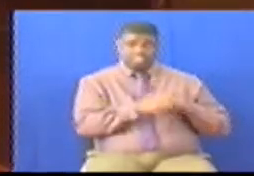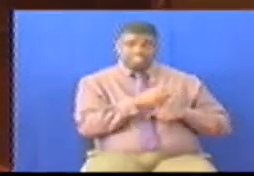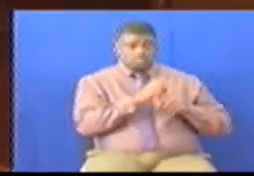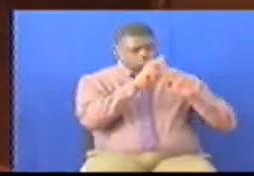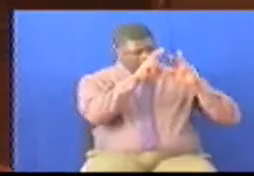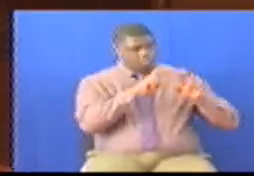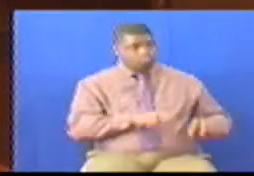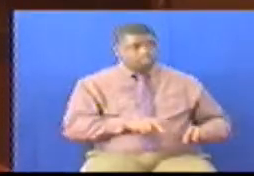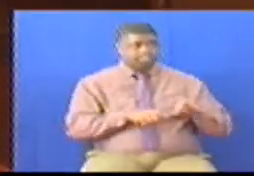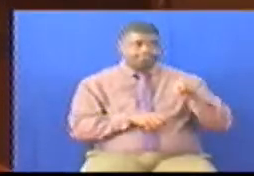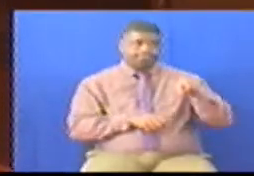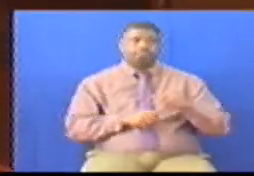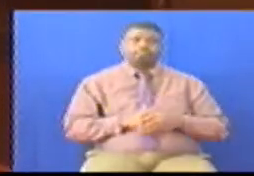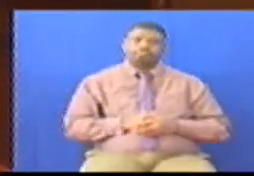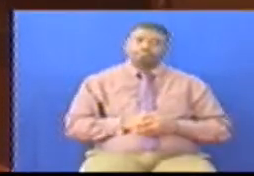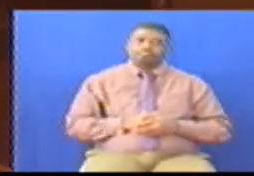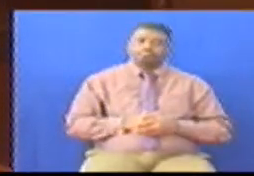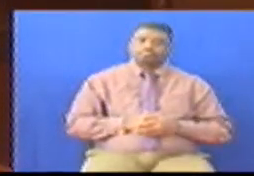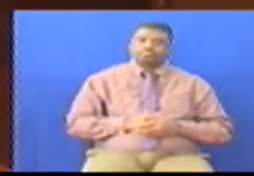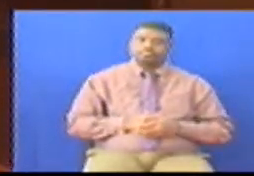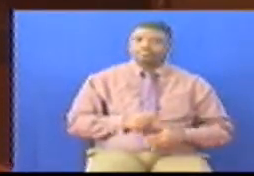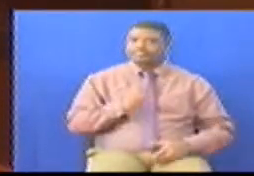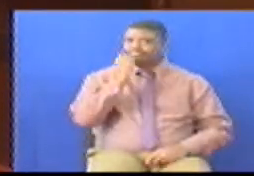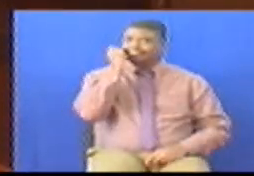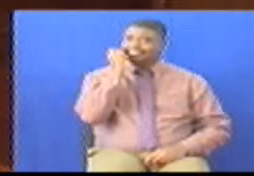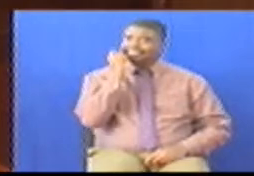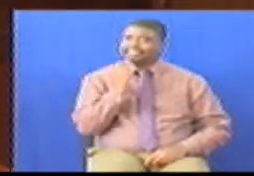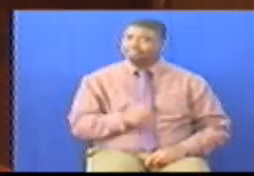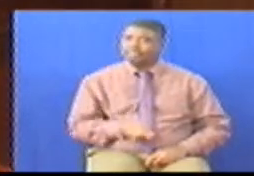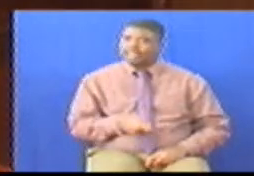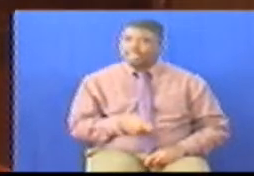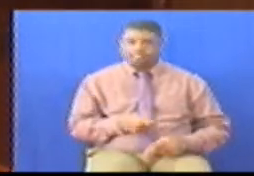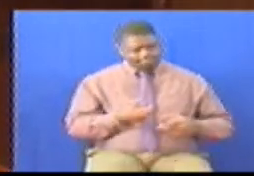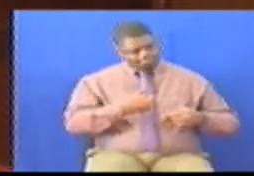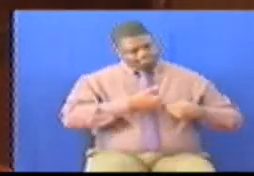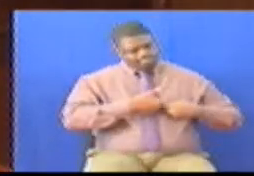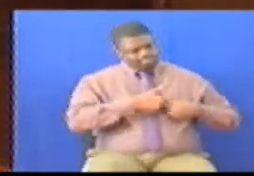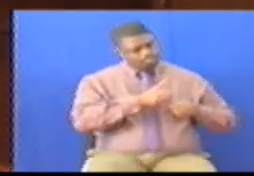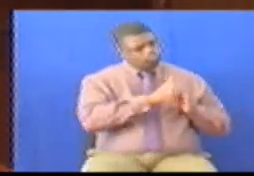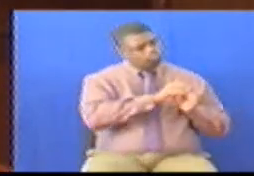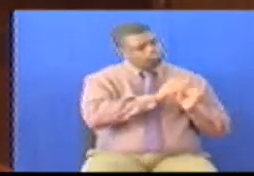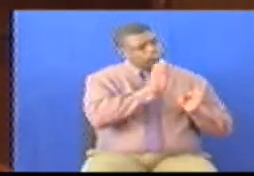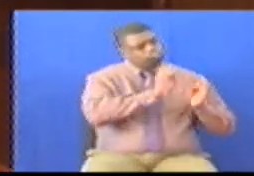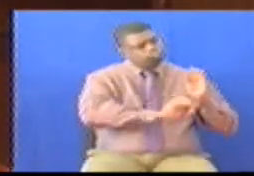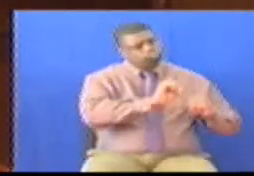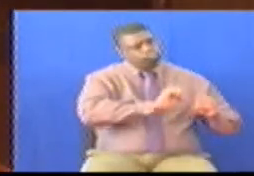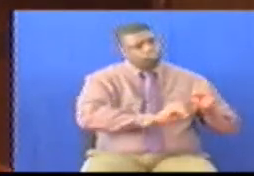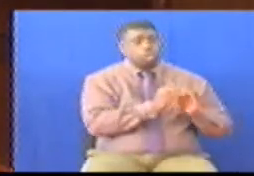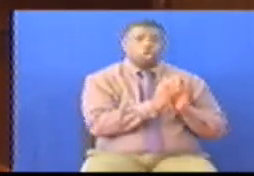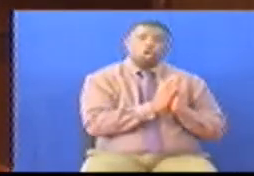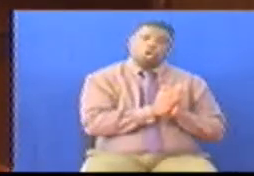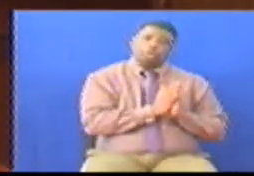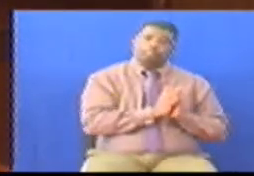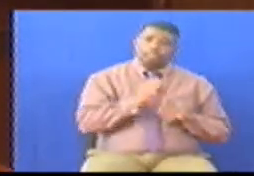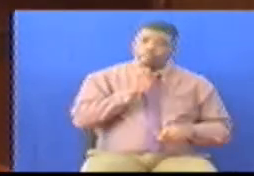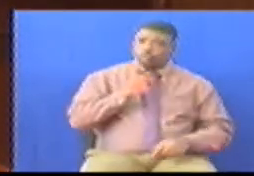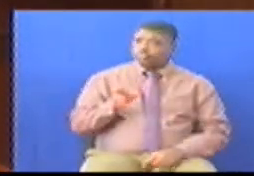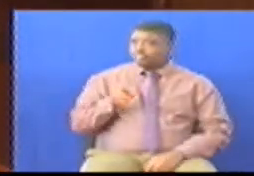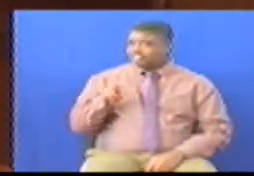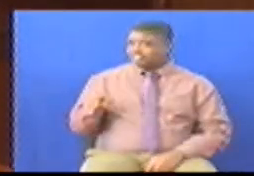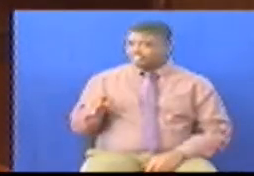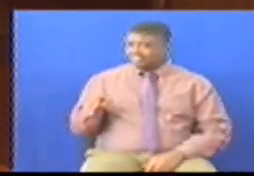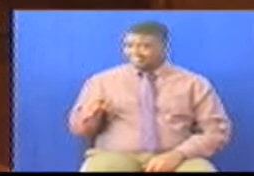kaguzi. Mheshimiwa Spika, na mimi ningeomba kuchangia katika hoja zetu hizi ambazo